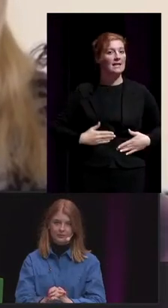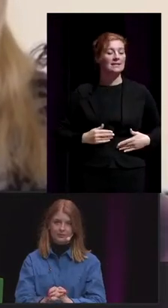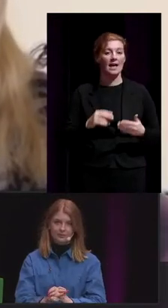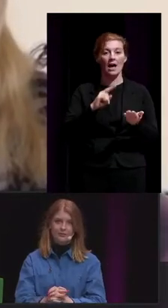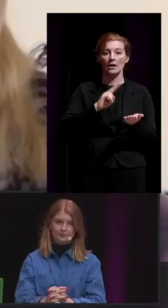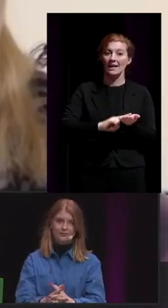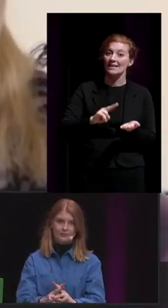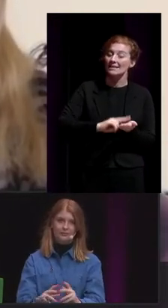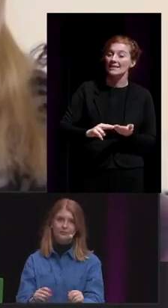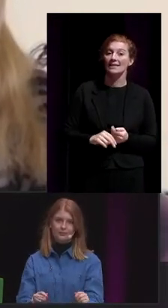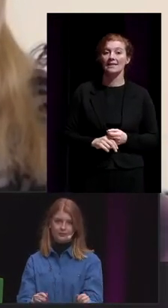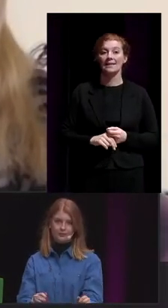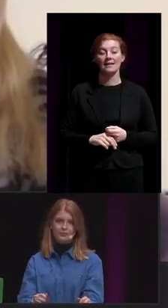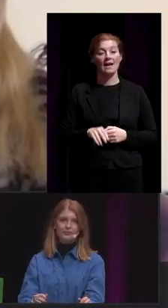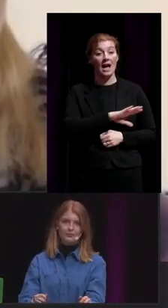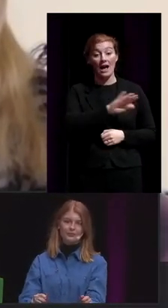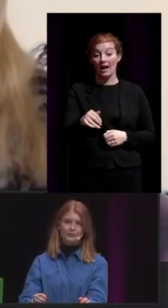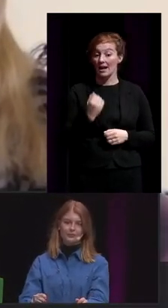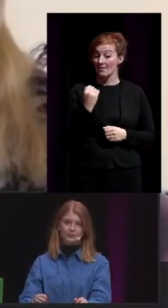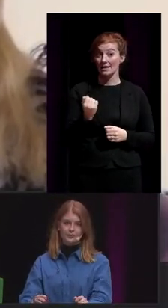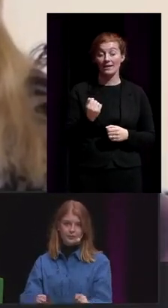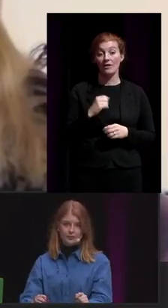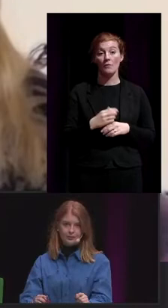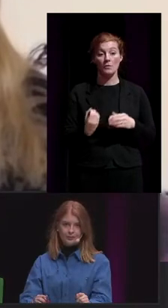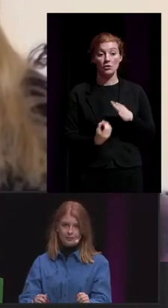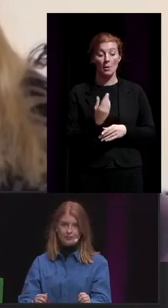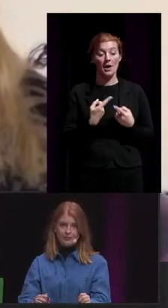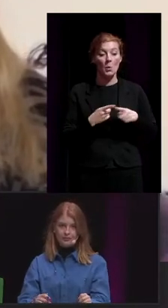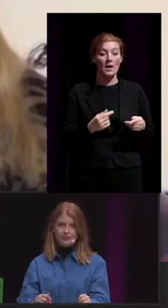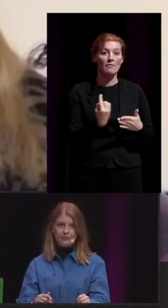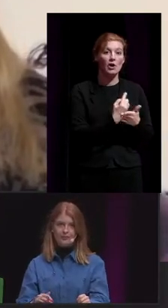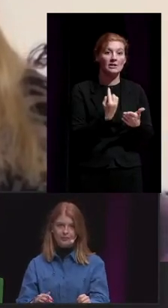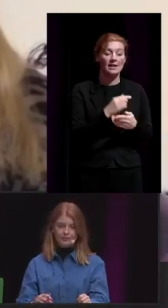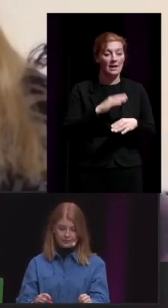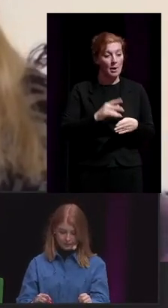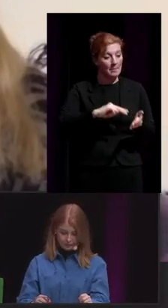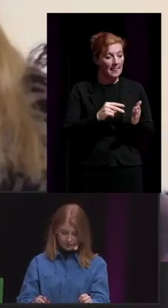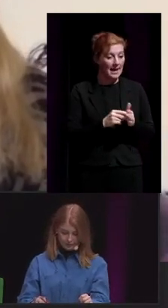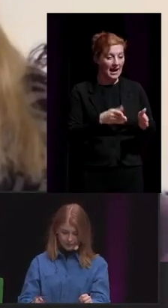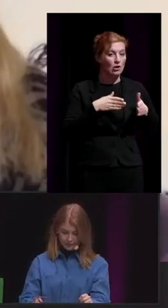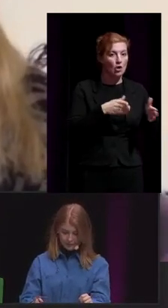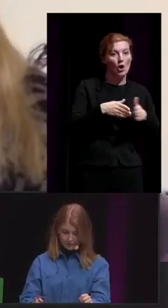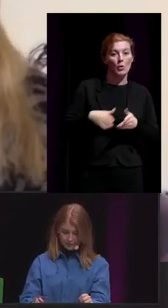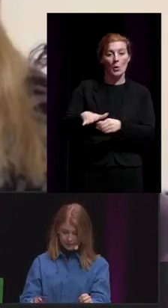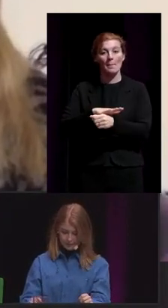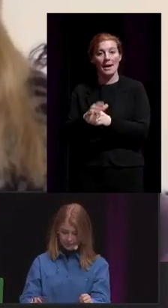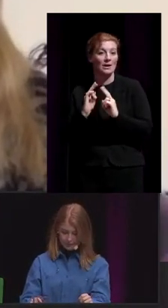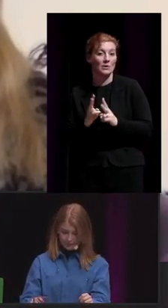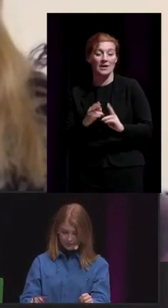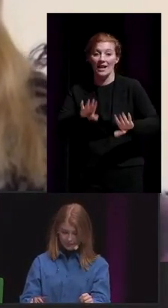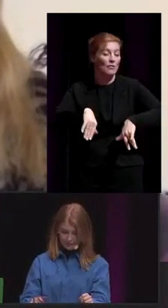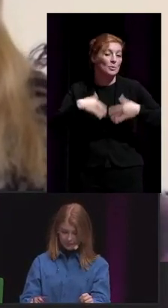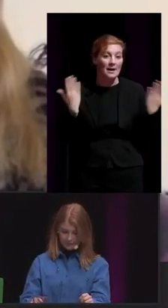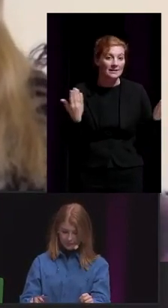man skapar olika förutsättningar i planering av gator, park eller vad det nu må vara. Så att det är ju, det här med